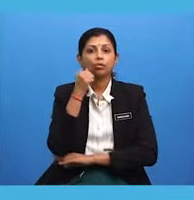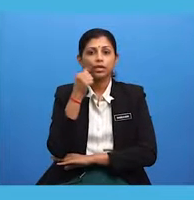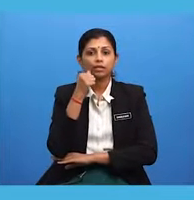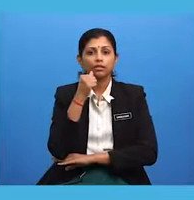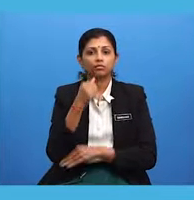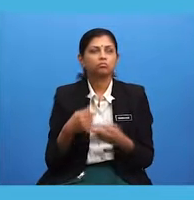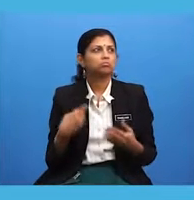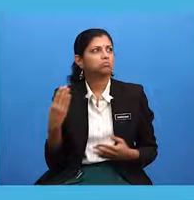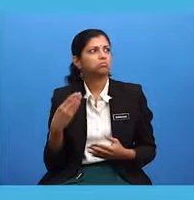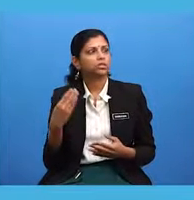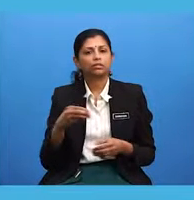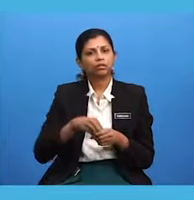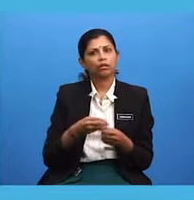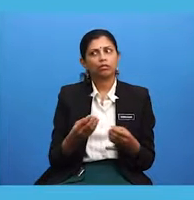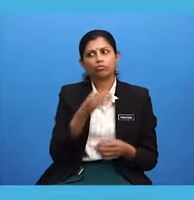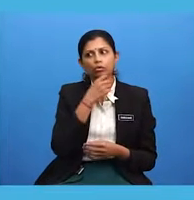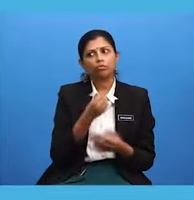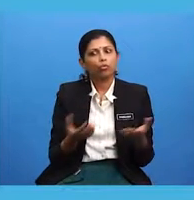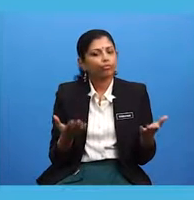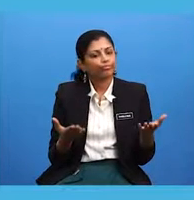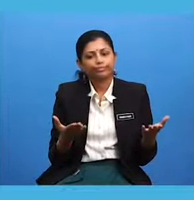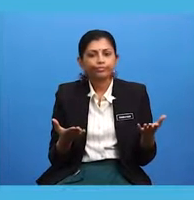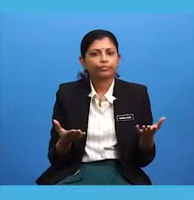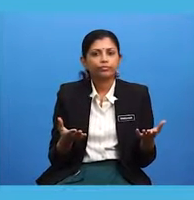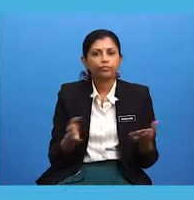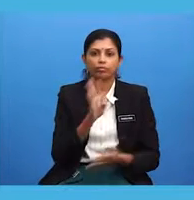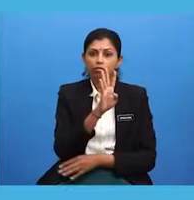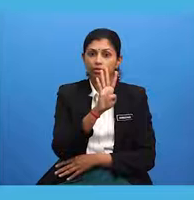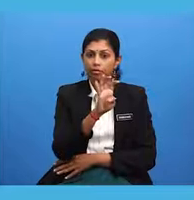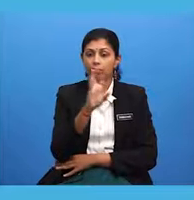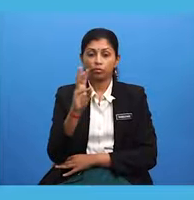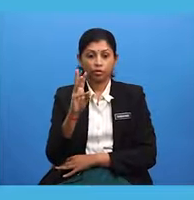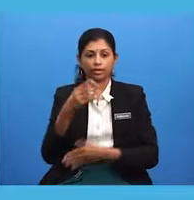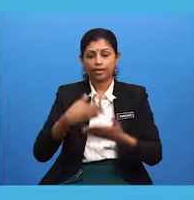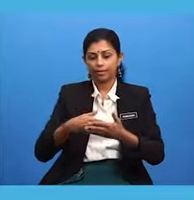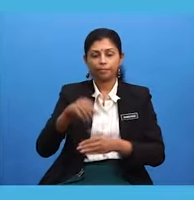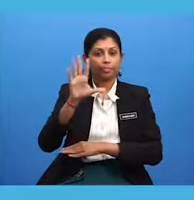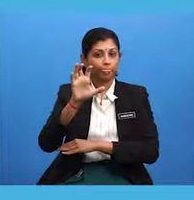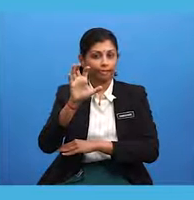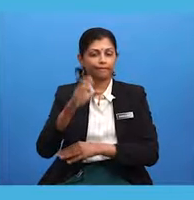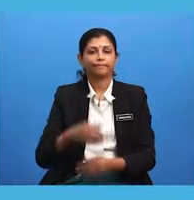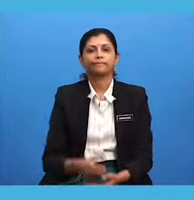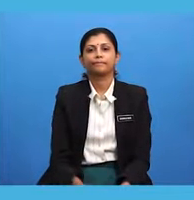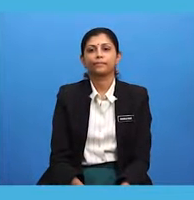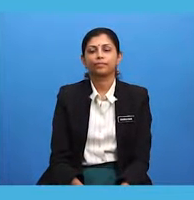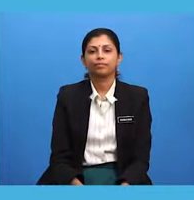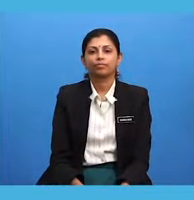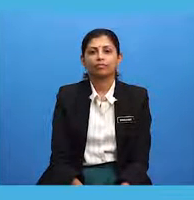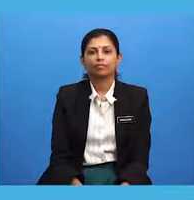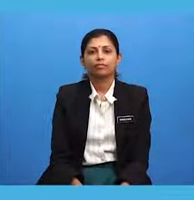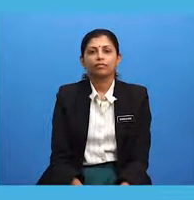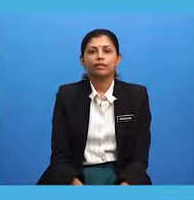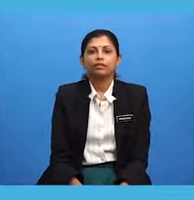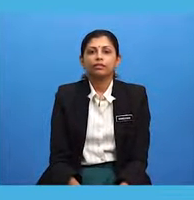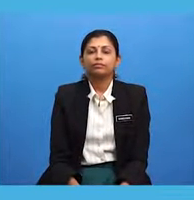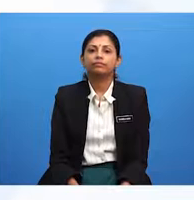wanita. Dan ini lazimnya berlaku dalam lingkungan umur 46 hingga 50.